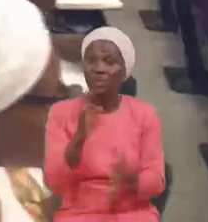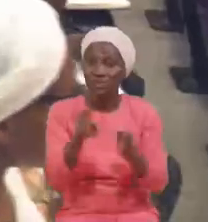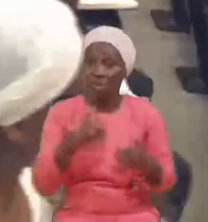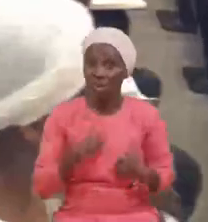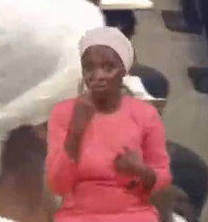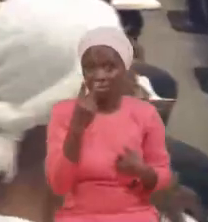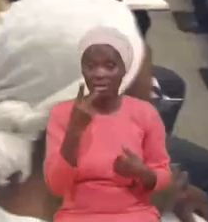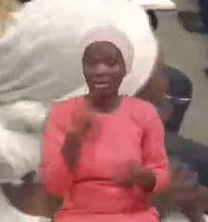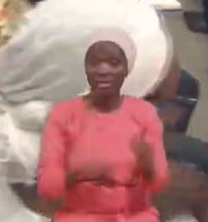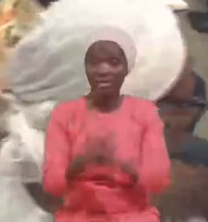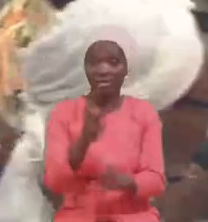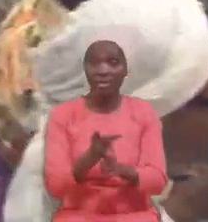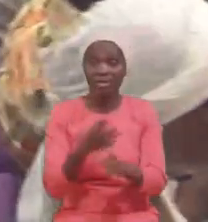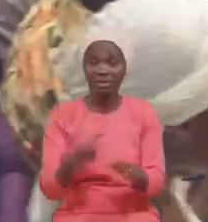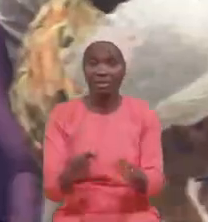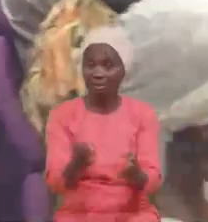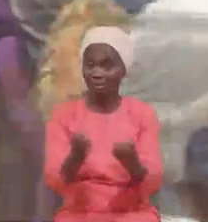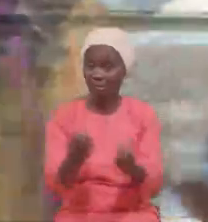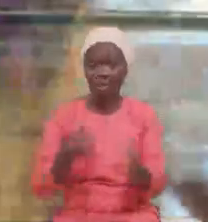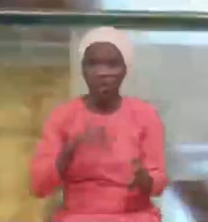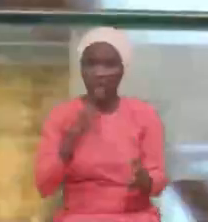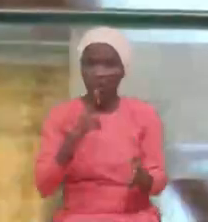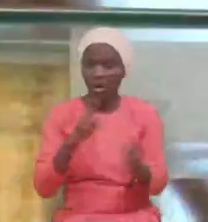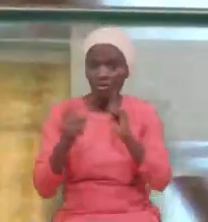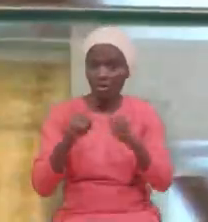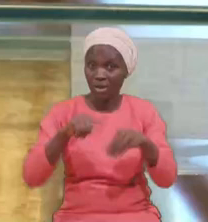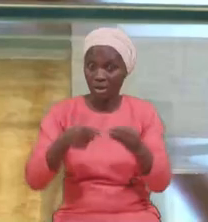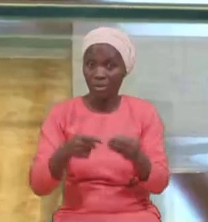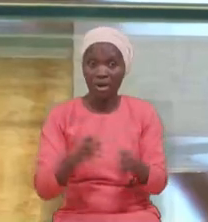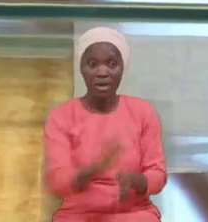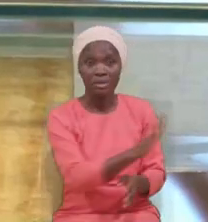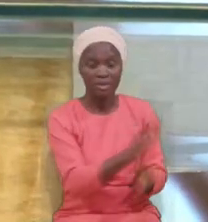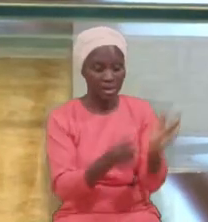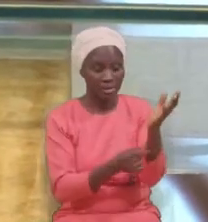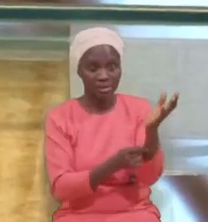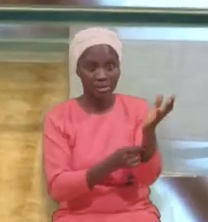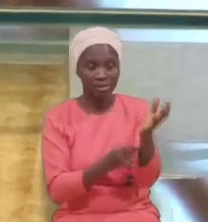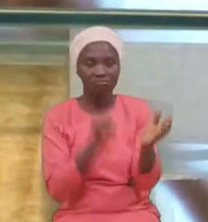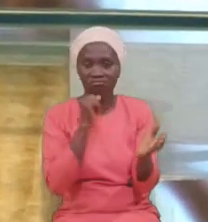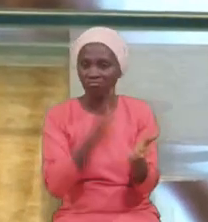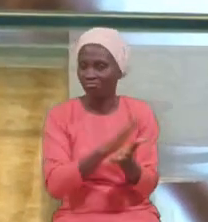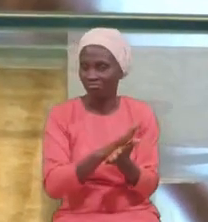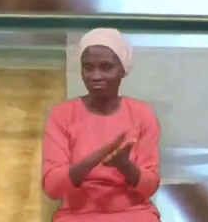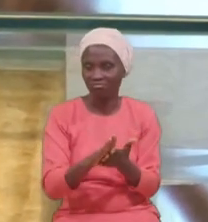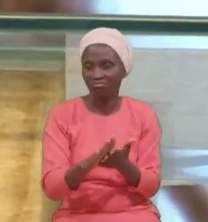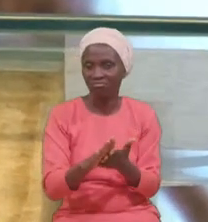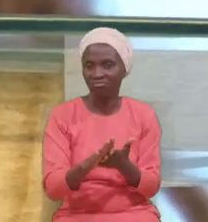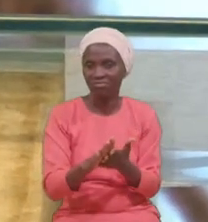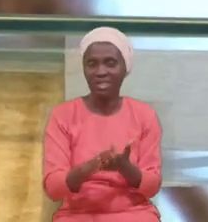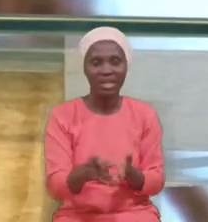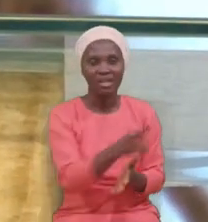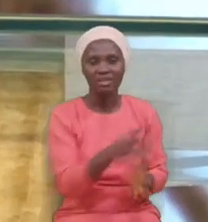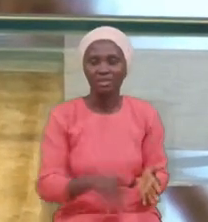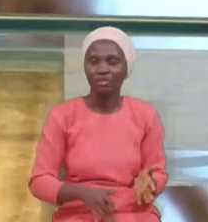vu le genre de lèpre dont nous parlons, les lépreux ont leur